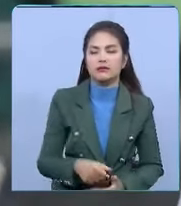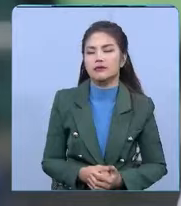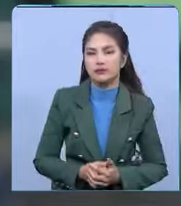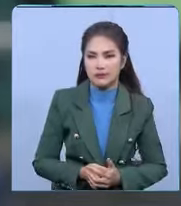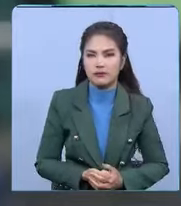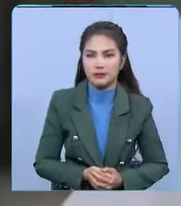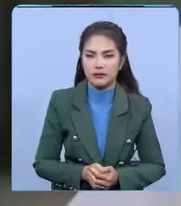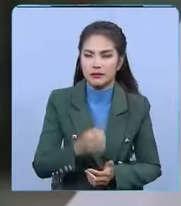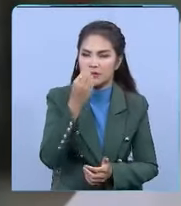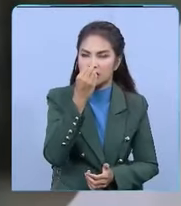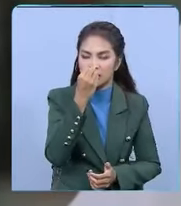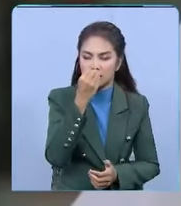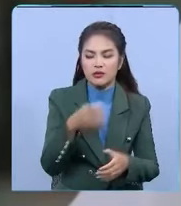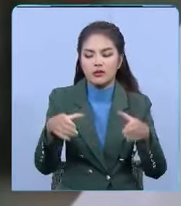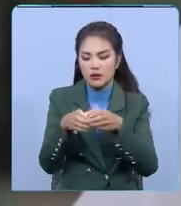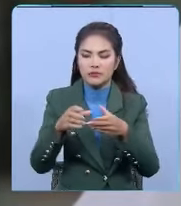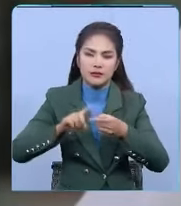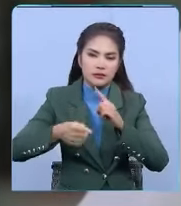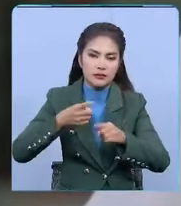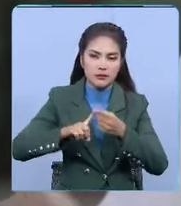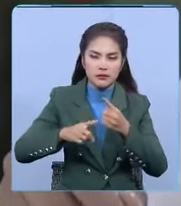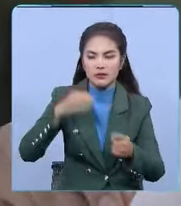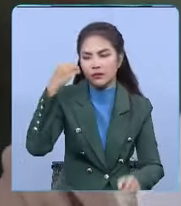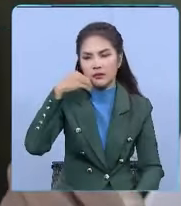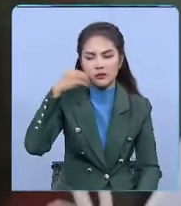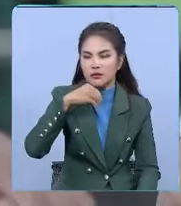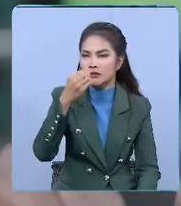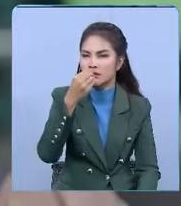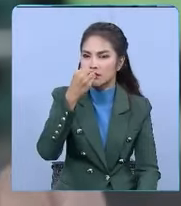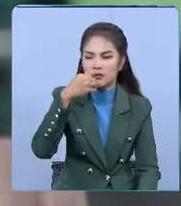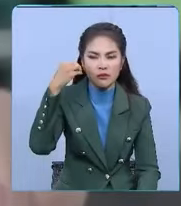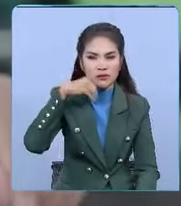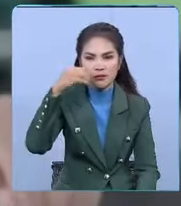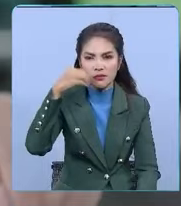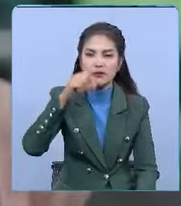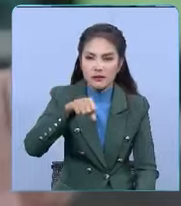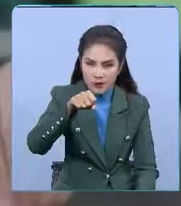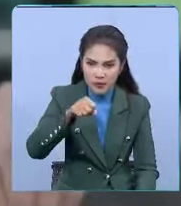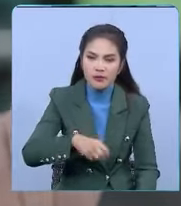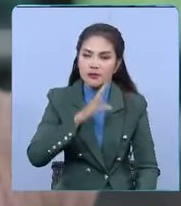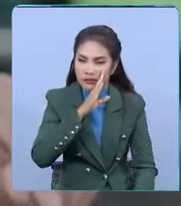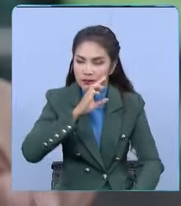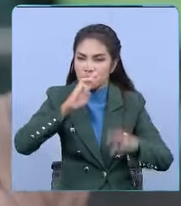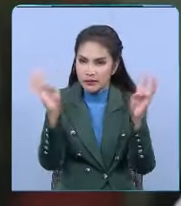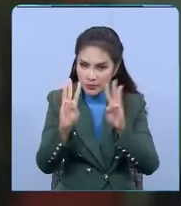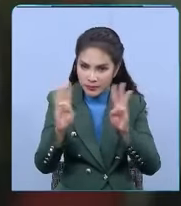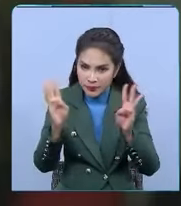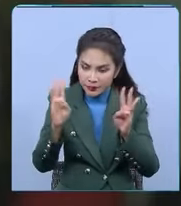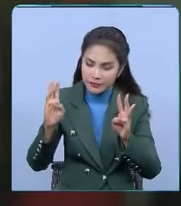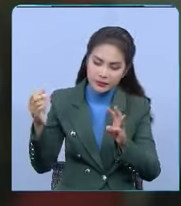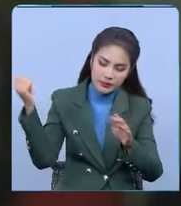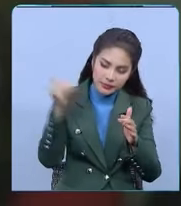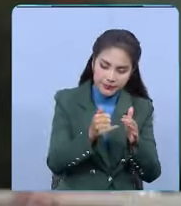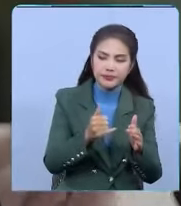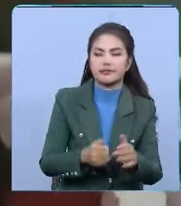ทานกับเพื่อน ก็มาทานบ่อยเลยแทบทุกวันเลยใช่ไหมฮะ ก็มากลางคืนถ้าว่างก็มาถ้าว่างก็มา ผมเนี่ยเป็น